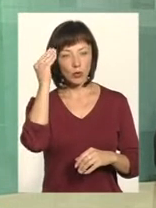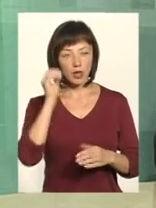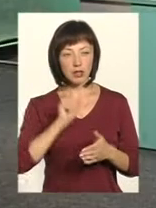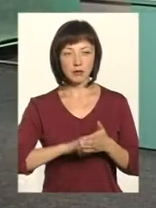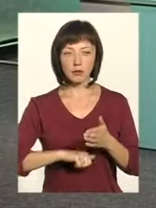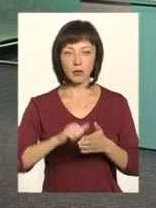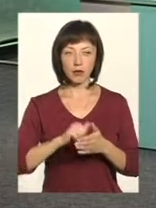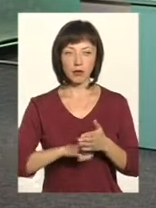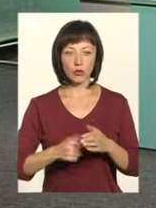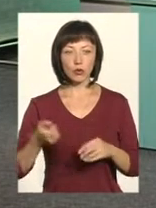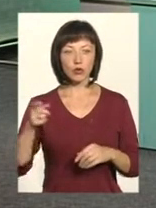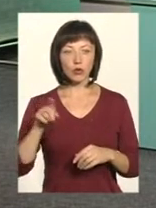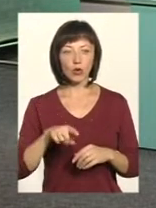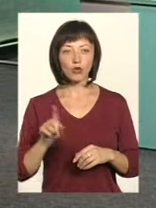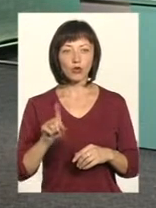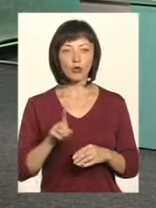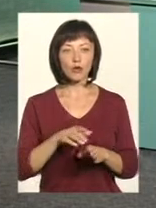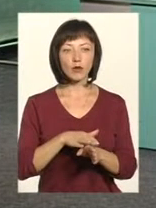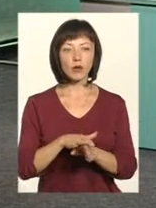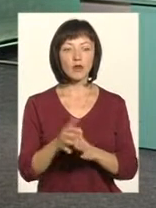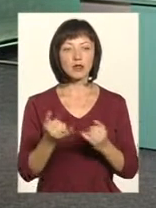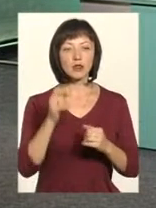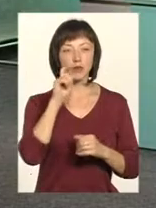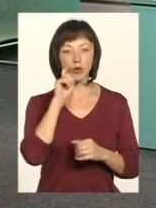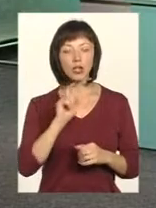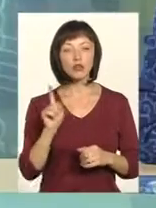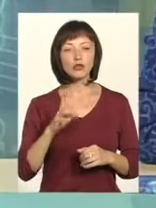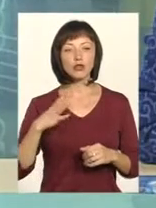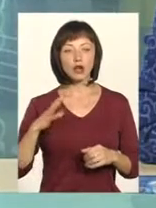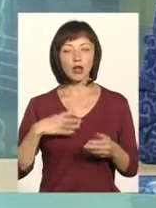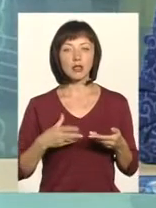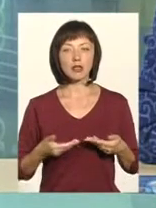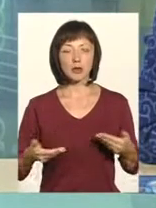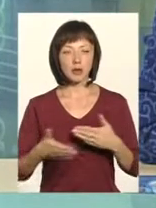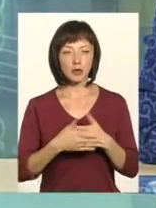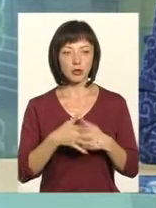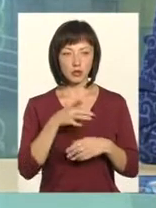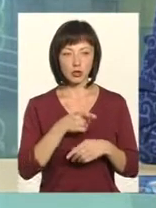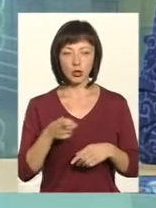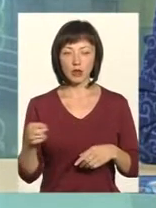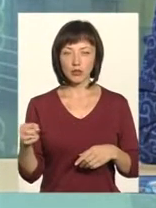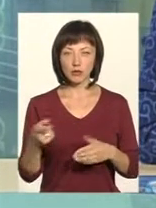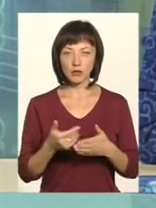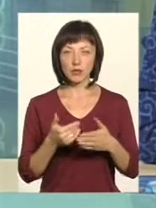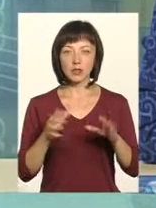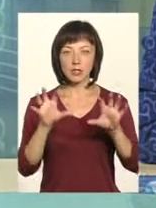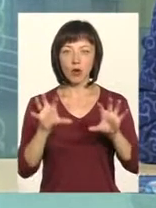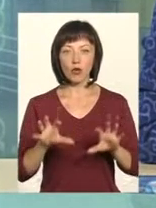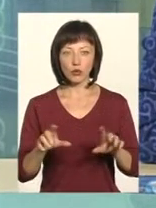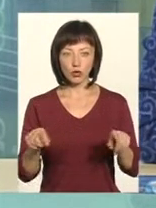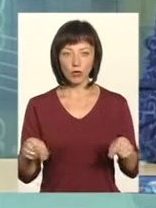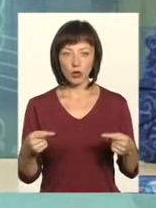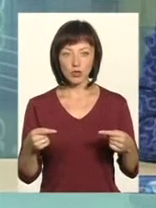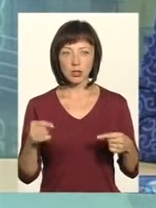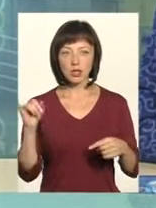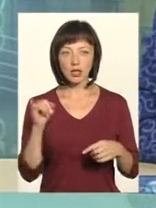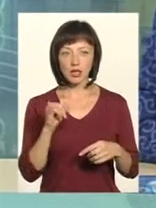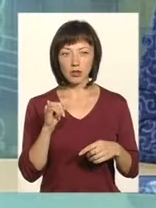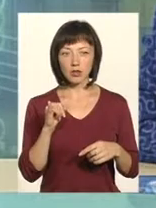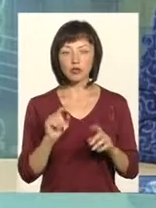приводу того, що відбувається нині в Україні і чого чекати нам найближчим часом від законотворців і,